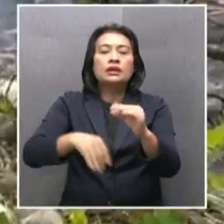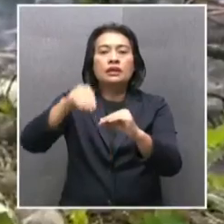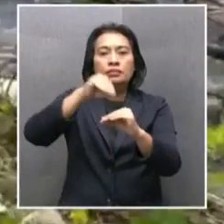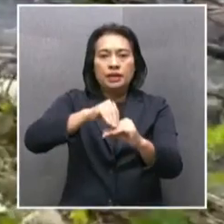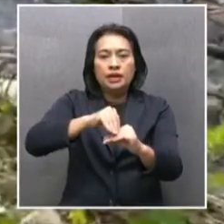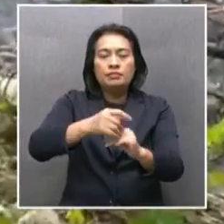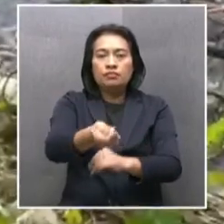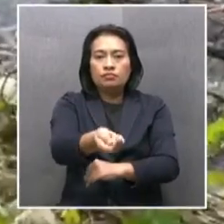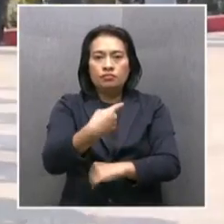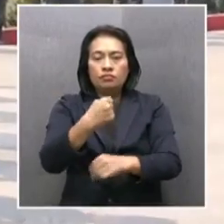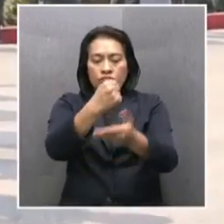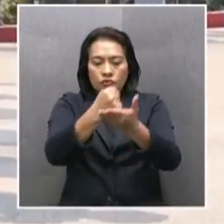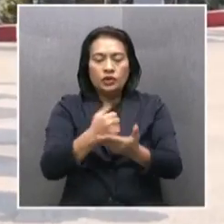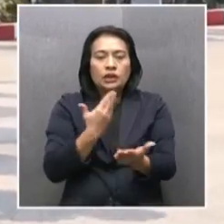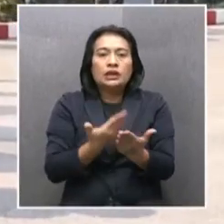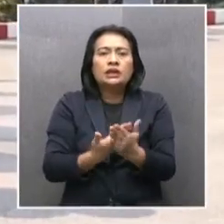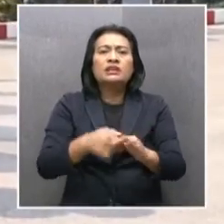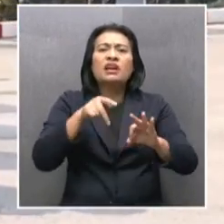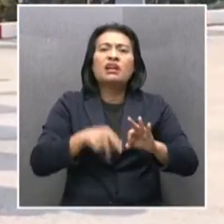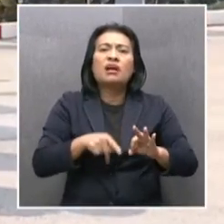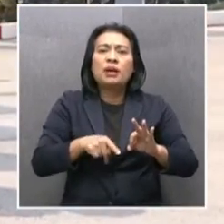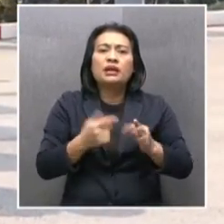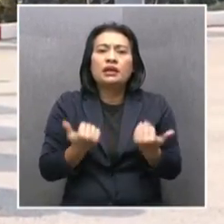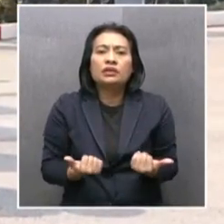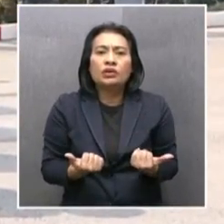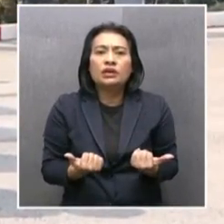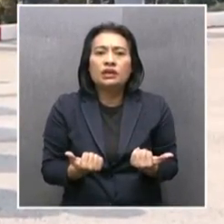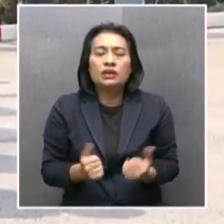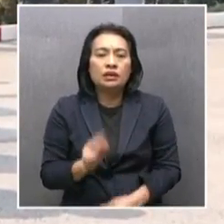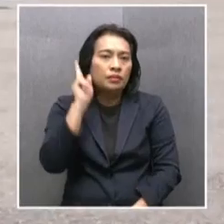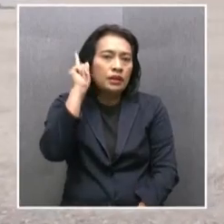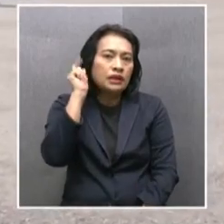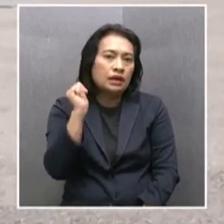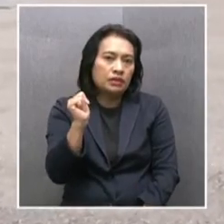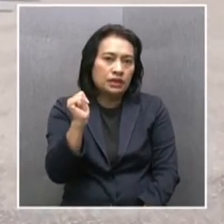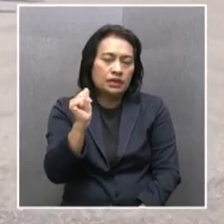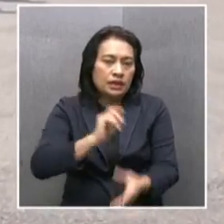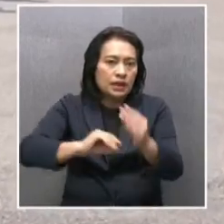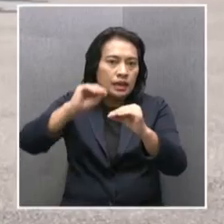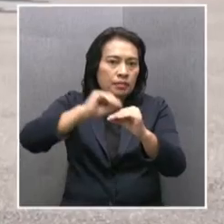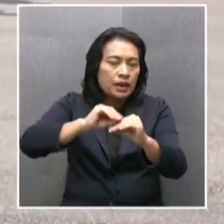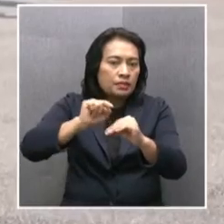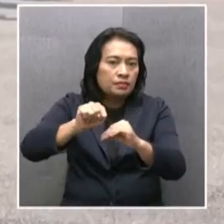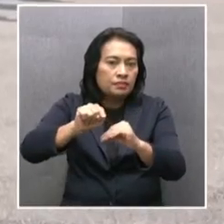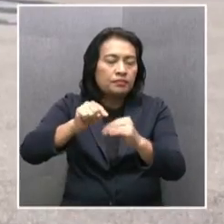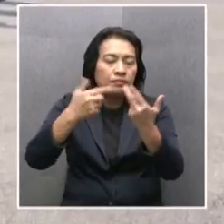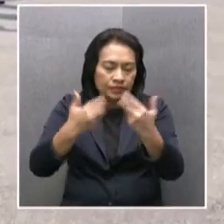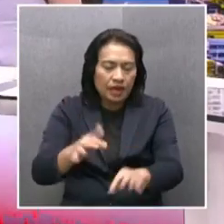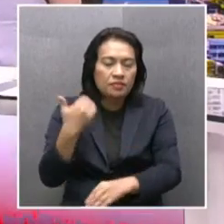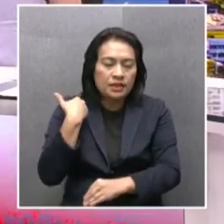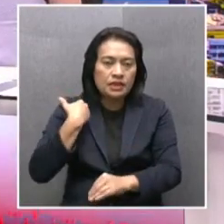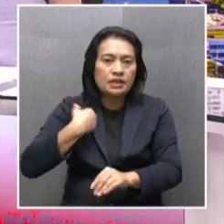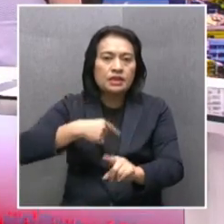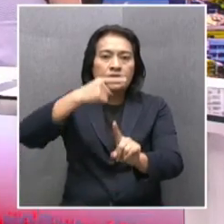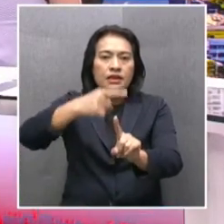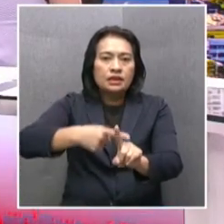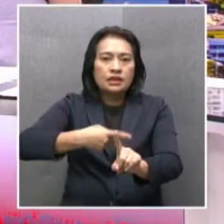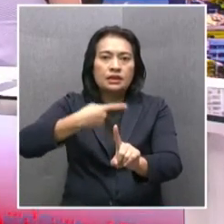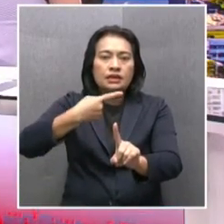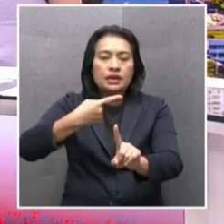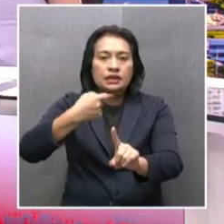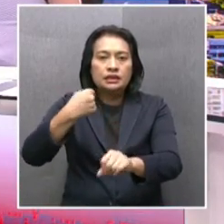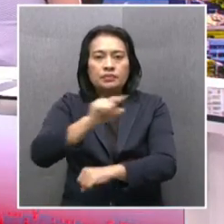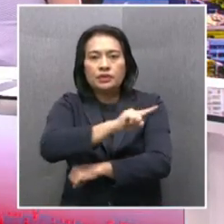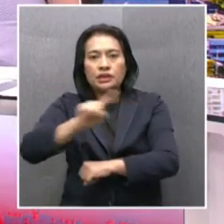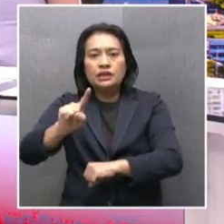แทนหน่อยนะตอนนี้อยู่ที่ 9,000 เองครับ ข่าวดีนะคะก็เดี๋ยวจะปรับแล้วก็มีผล1ตุลาคมปีนี้นะคะมาที่ทีนบันเ